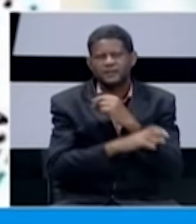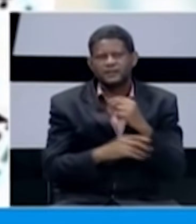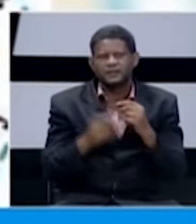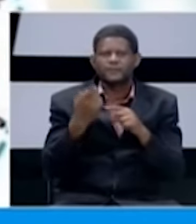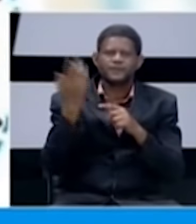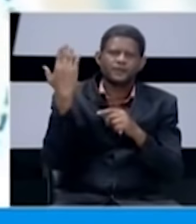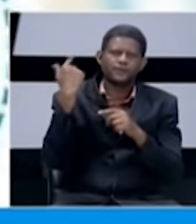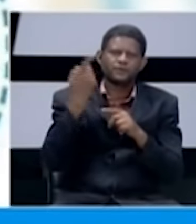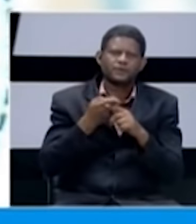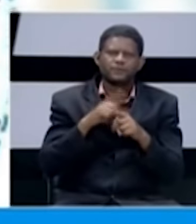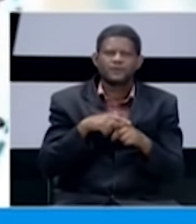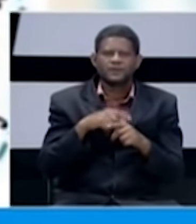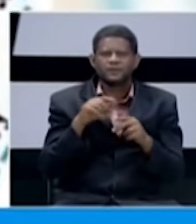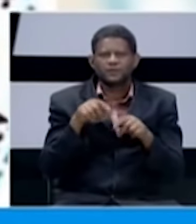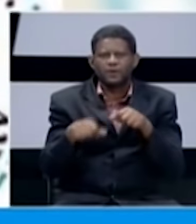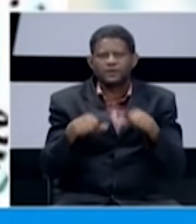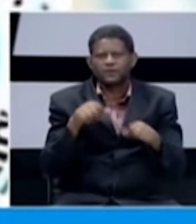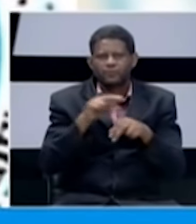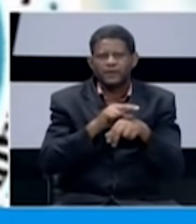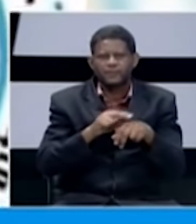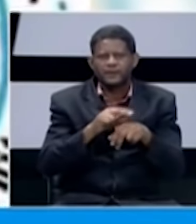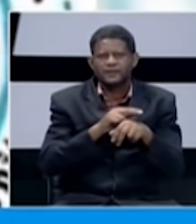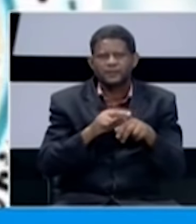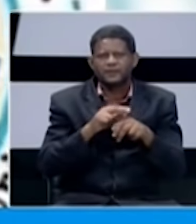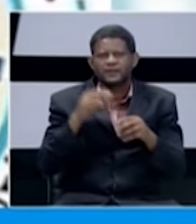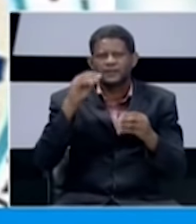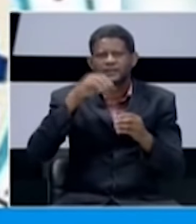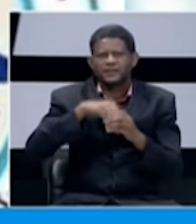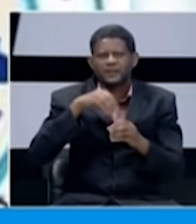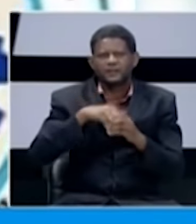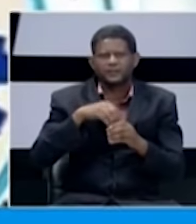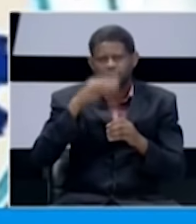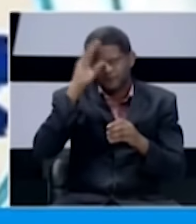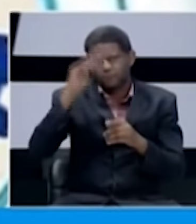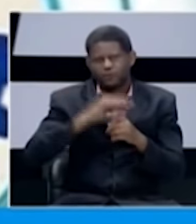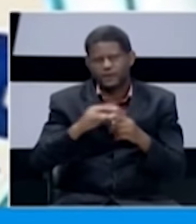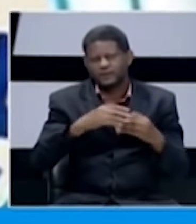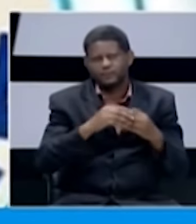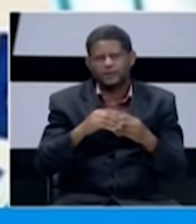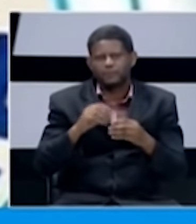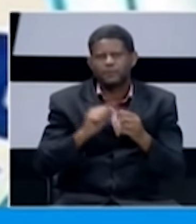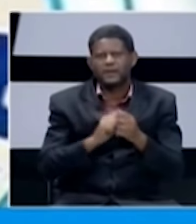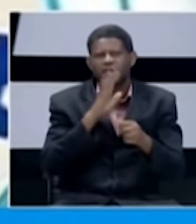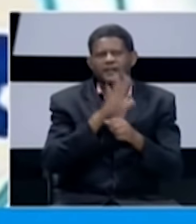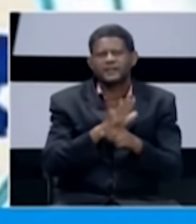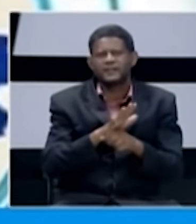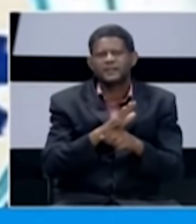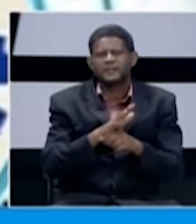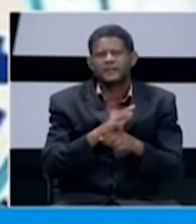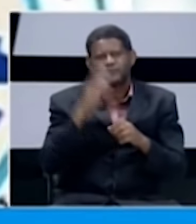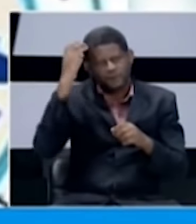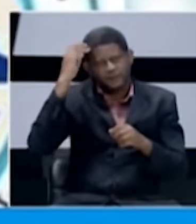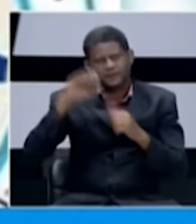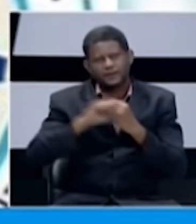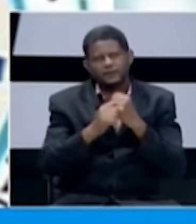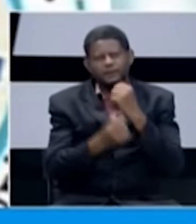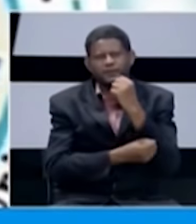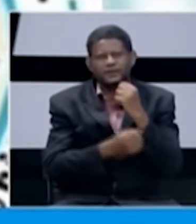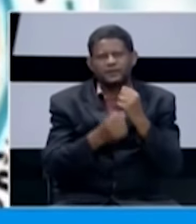نمملاس توات او بهر بهر سوات زکاتت به سو میازم راه بعل حدر منگست کت عش موسانو یفلت